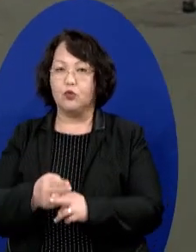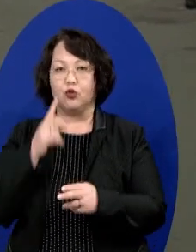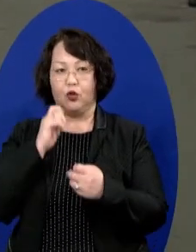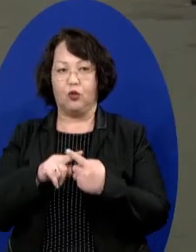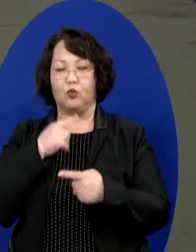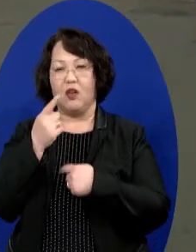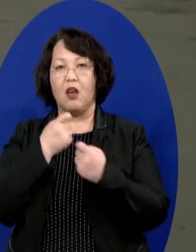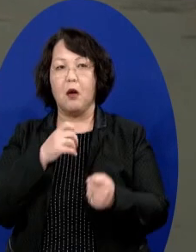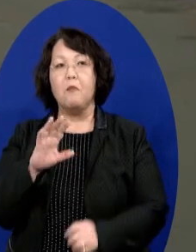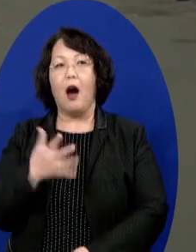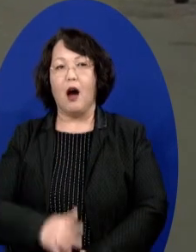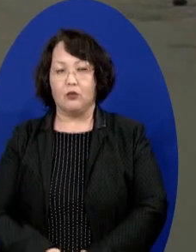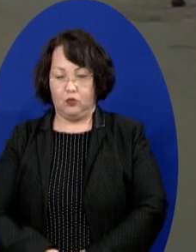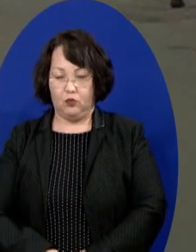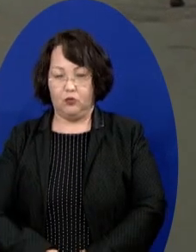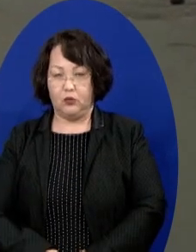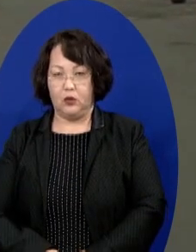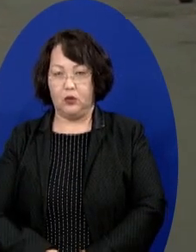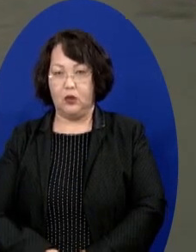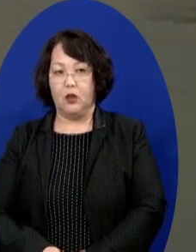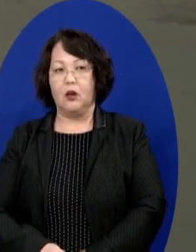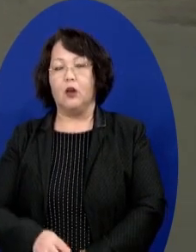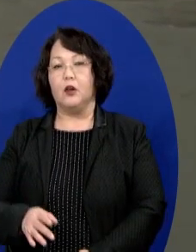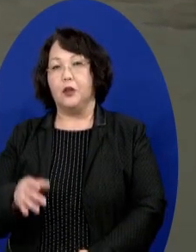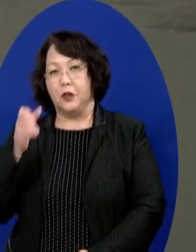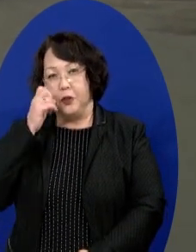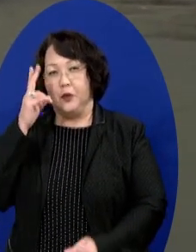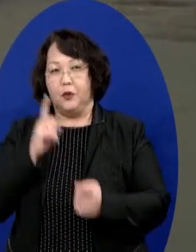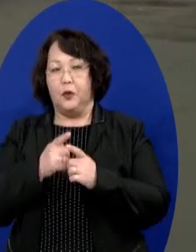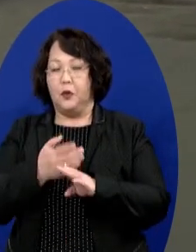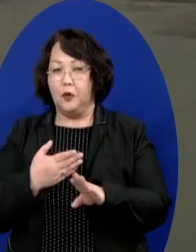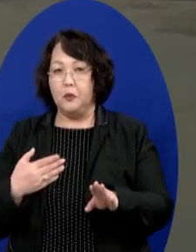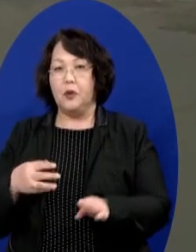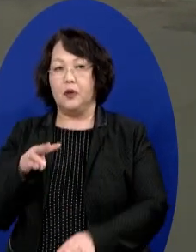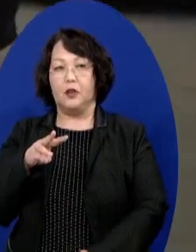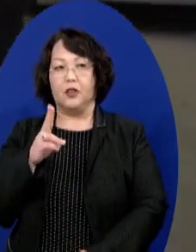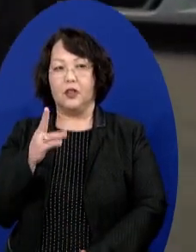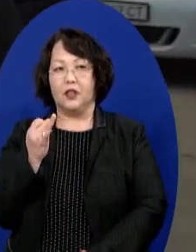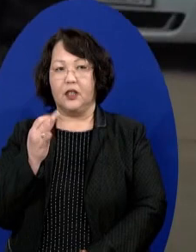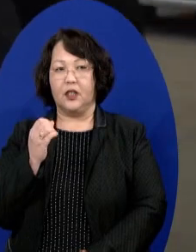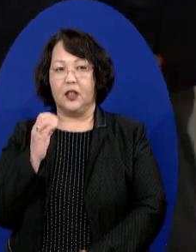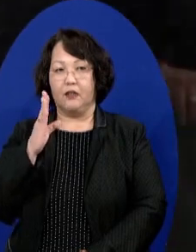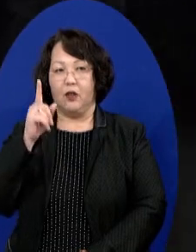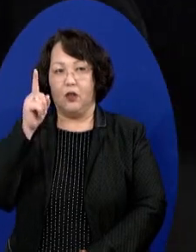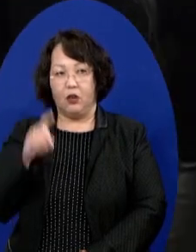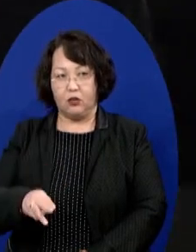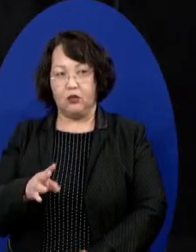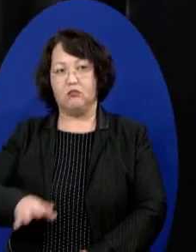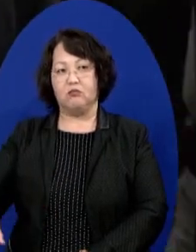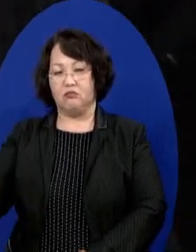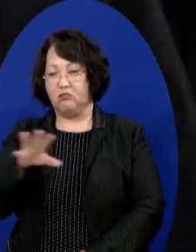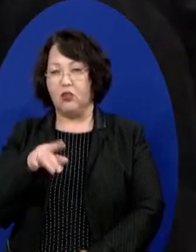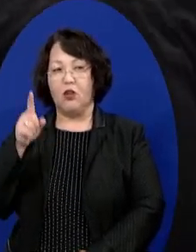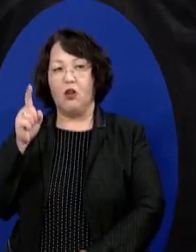Нэгдсэн үндэсний байгууллагын тэргүүн Киевд Украиний ерөнхийлөгчтэй уулзахын өмнө дайн тэмцэлд сүйтсэн Украиний нийслэл Киев хотын зах, мөн эргэн тойрны